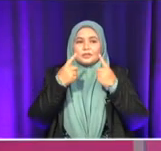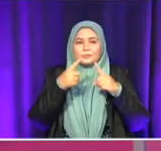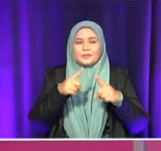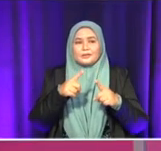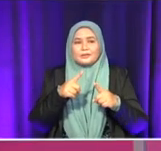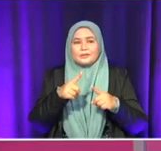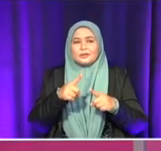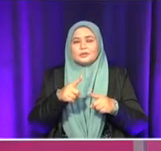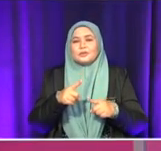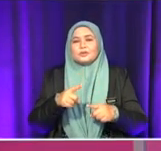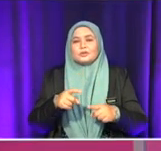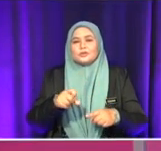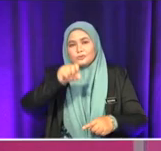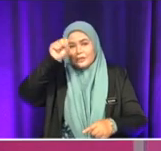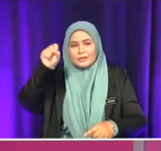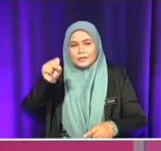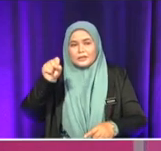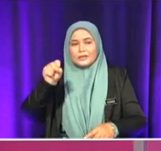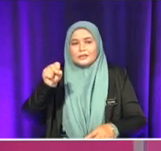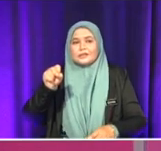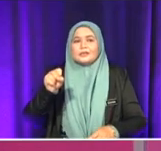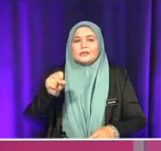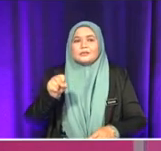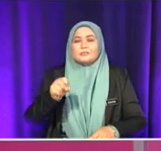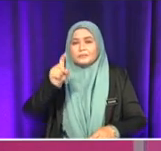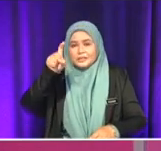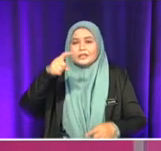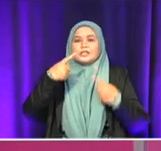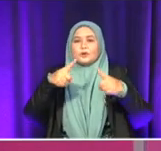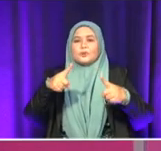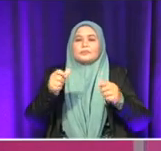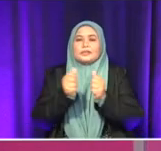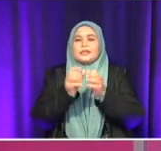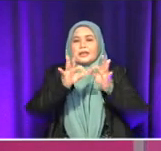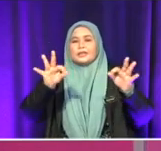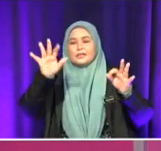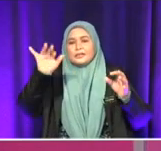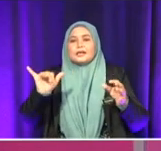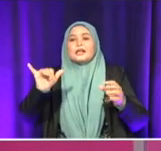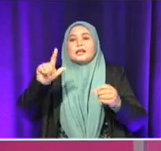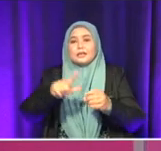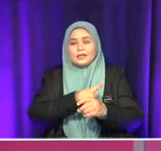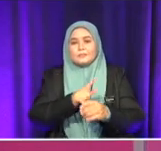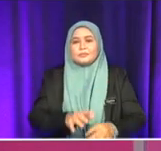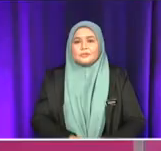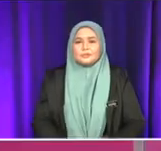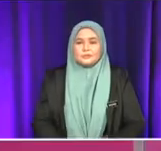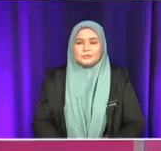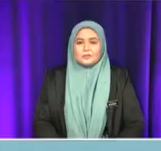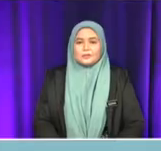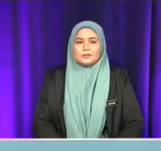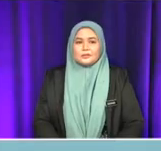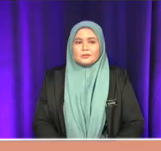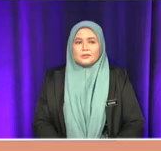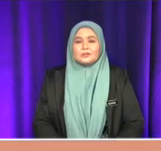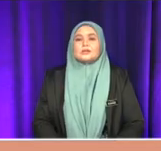struktur Mesti jawab dalam soal bentuk yang lengkap ayat yang lengkap Oke ini contoh jawaban